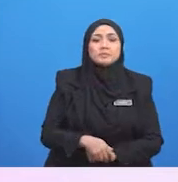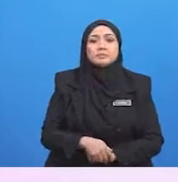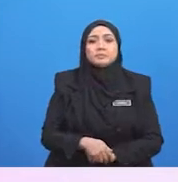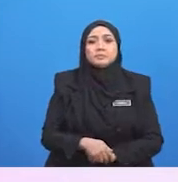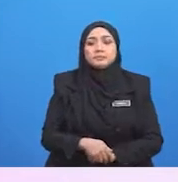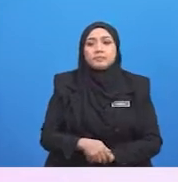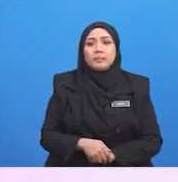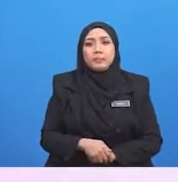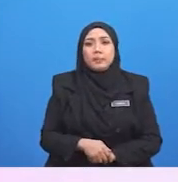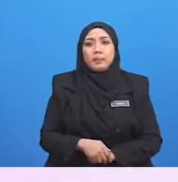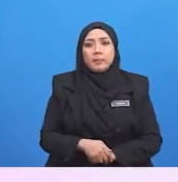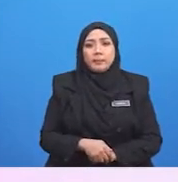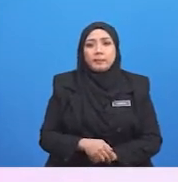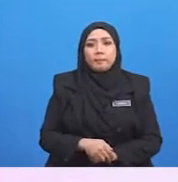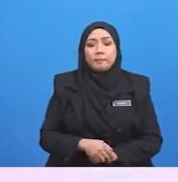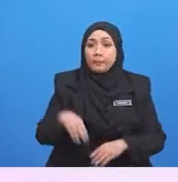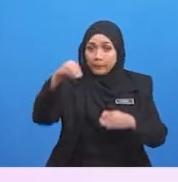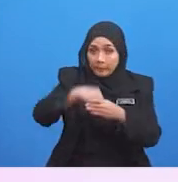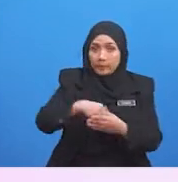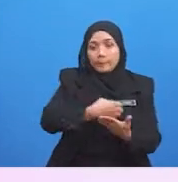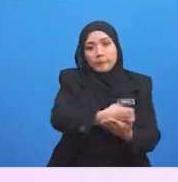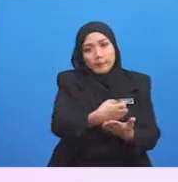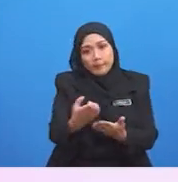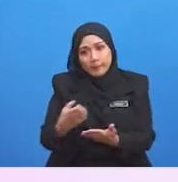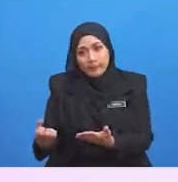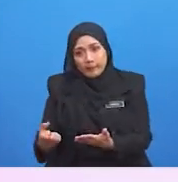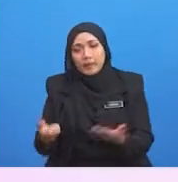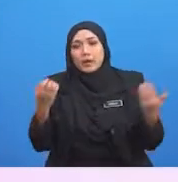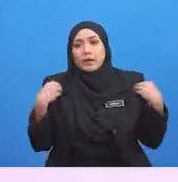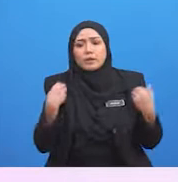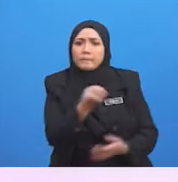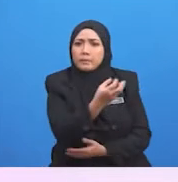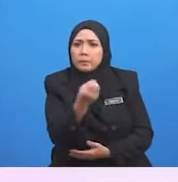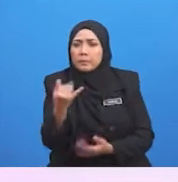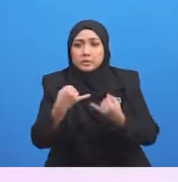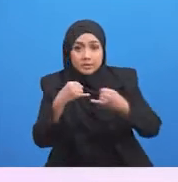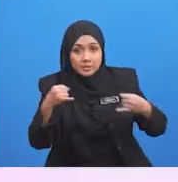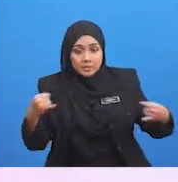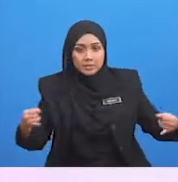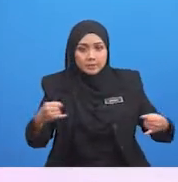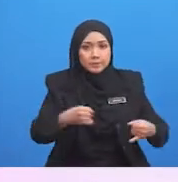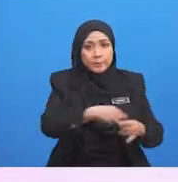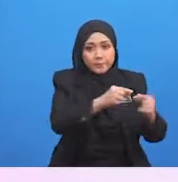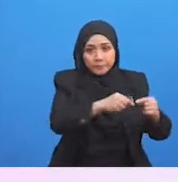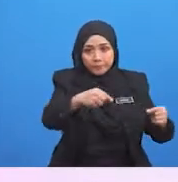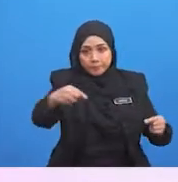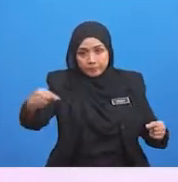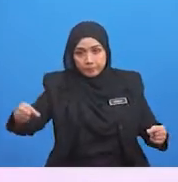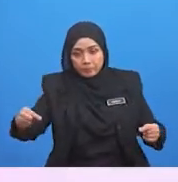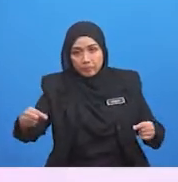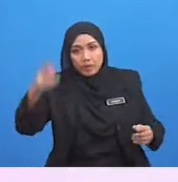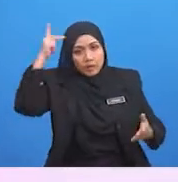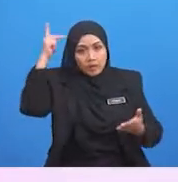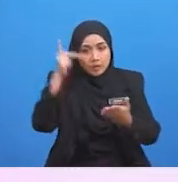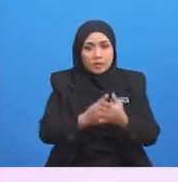di dalam pengedaran ini terdapat beberapa jenis saluran dan ia dikenali